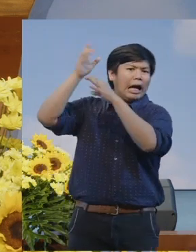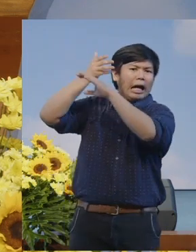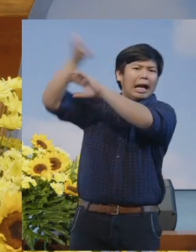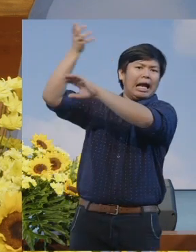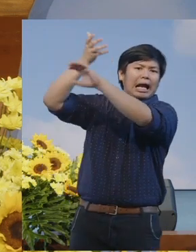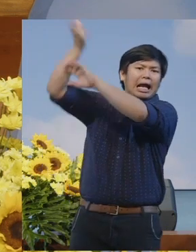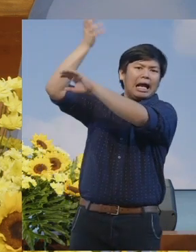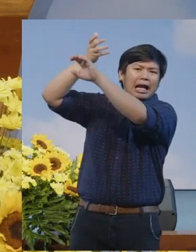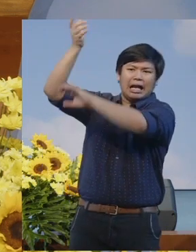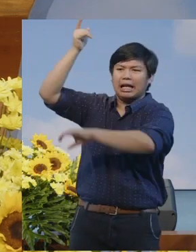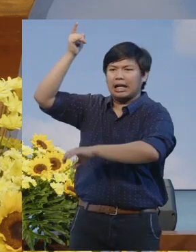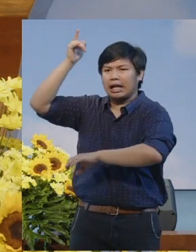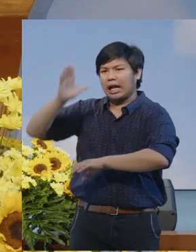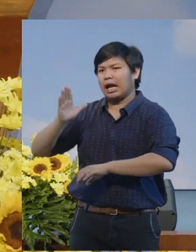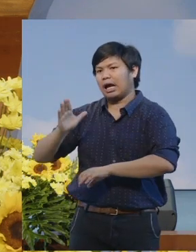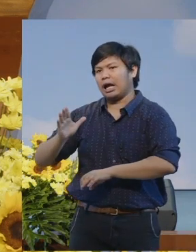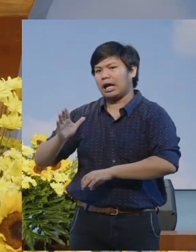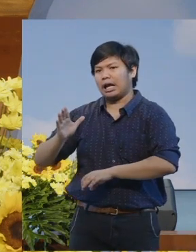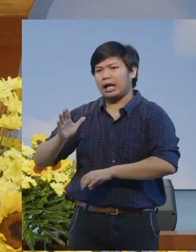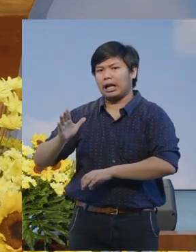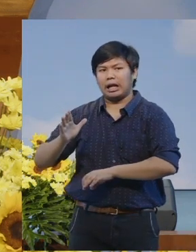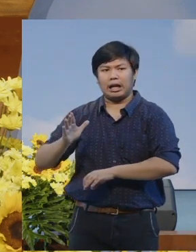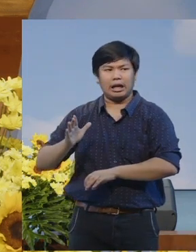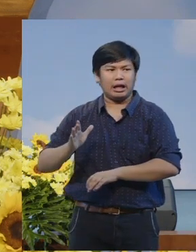Bakit ako hindi kumikita ng sapat?